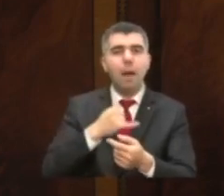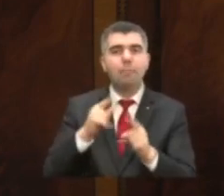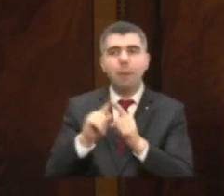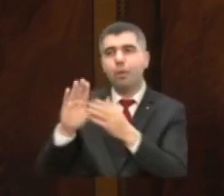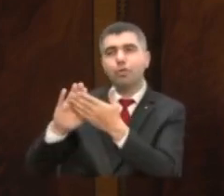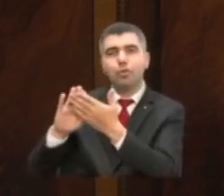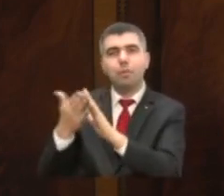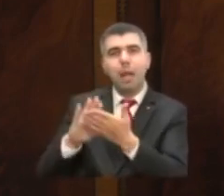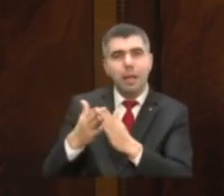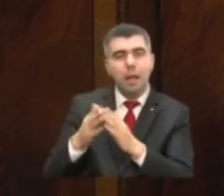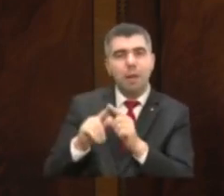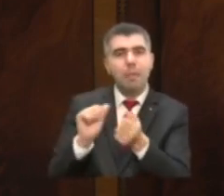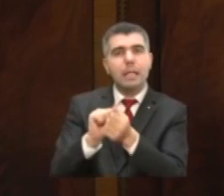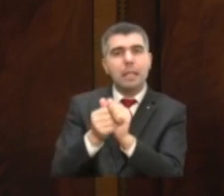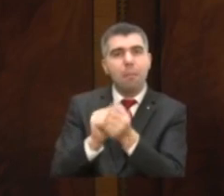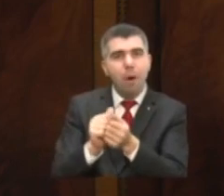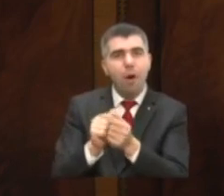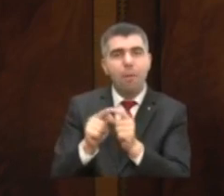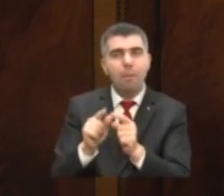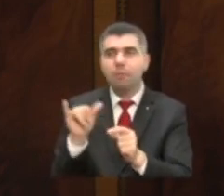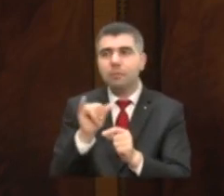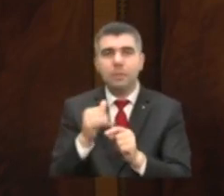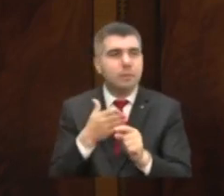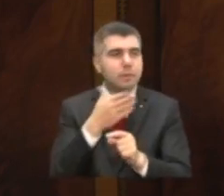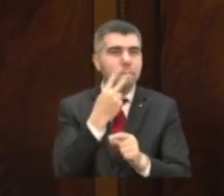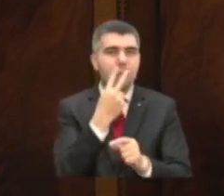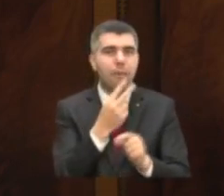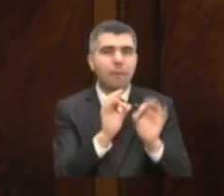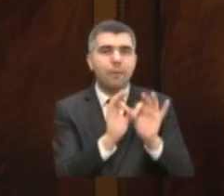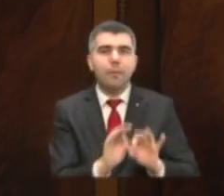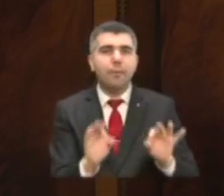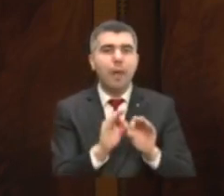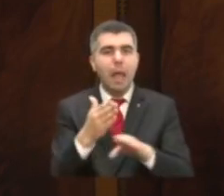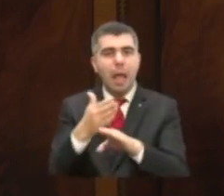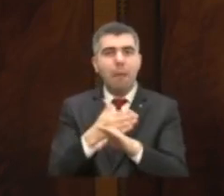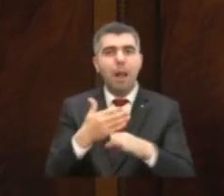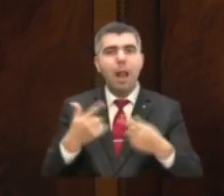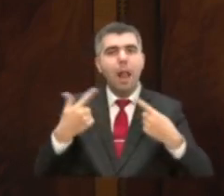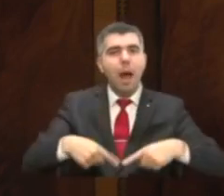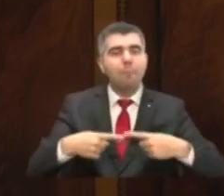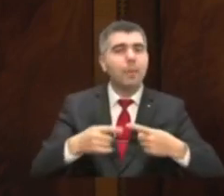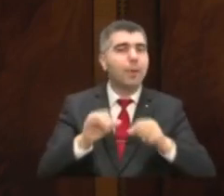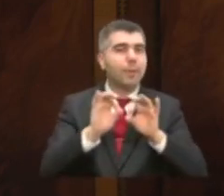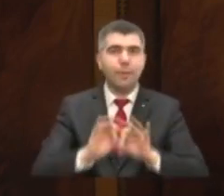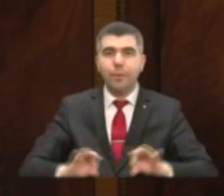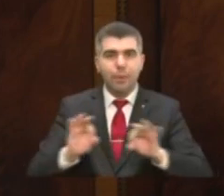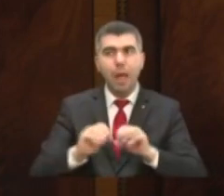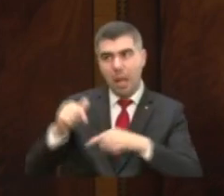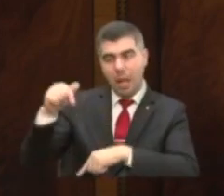الجمعيات الرياضية باش يمكن يلقاو فضاءات يلعبوا. أنا كنعرف بعض الملاعب ديال القرب كتشتغل من الصباح إلى